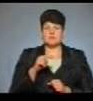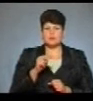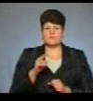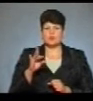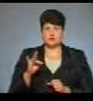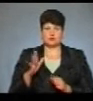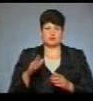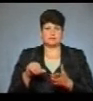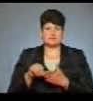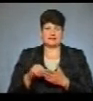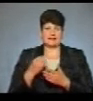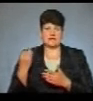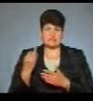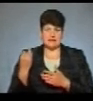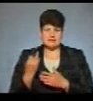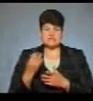сім'ї Гнатишин.